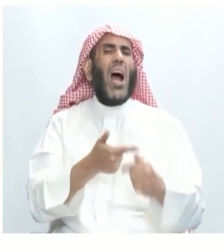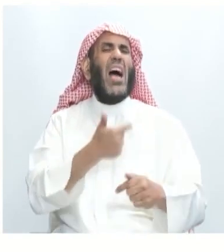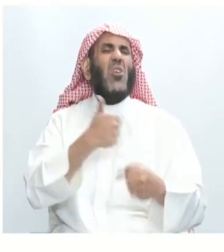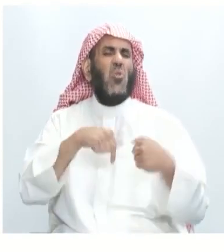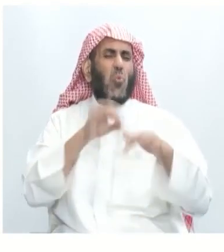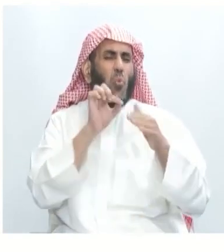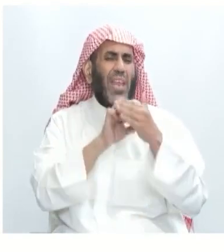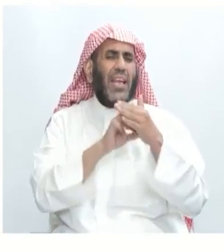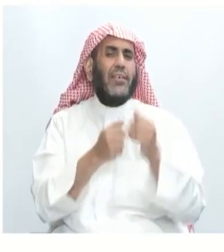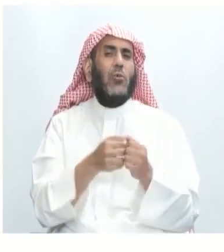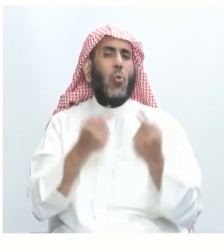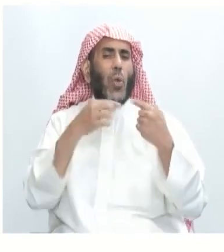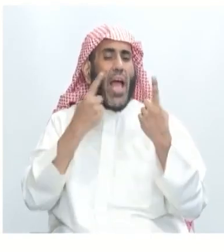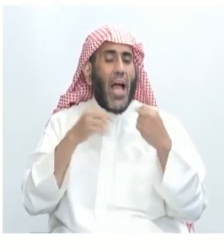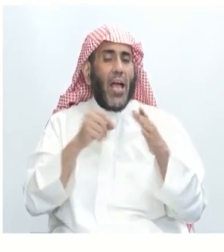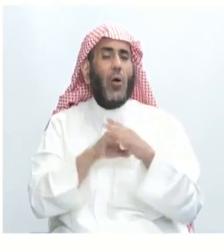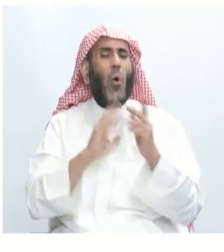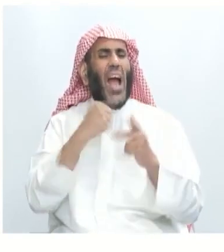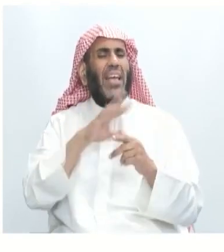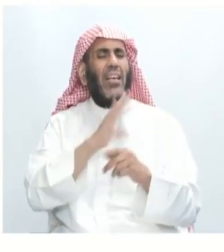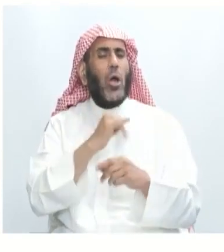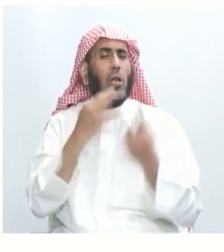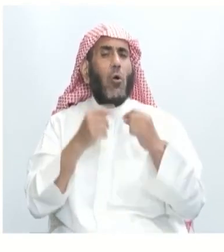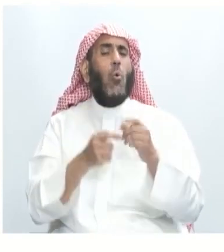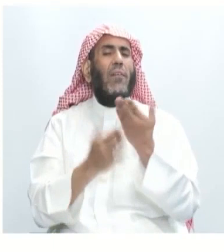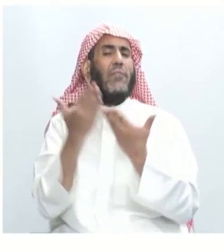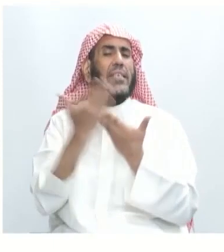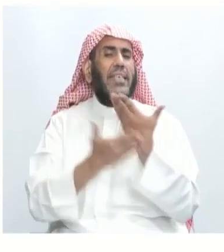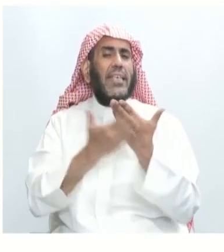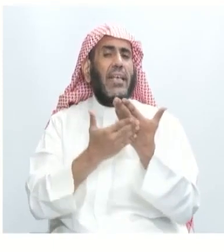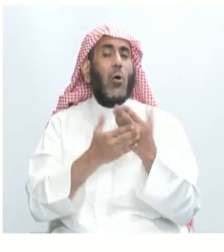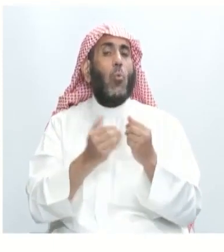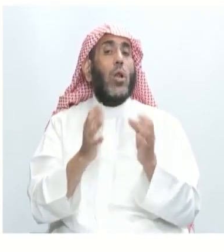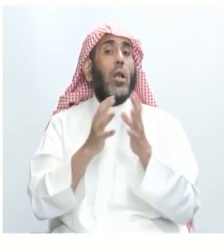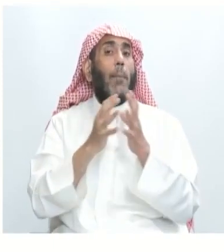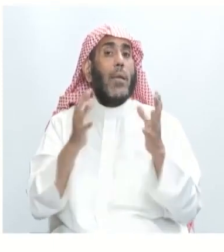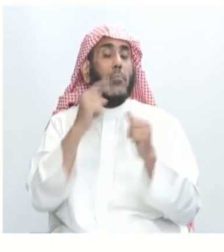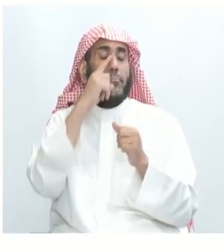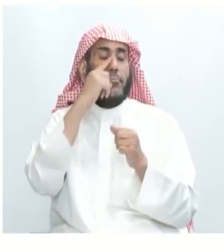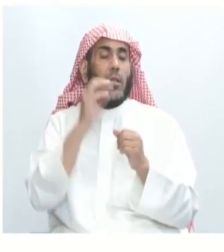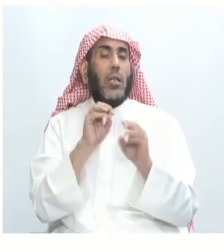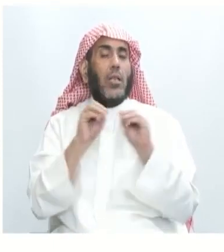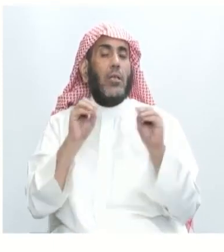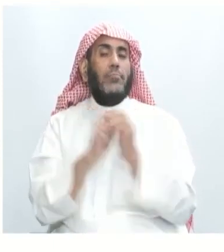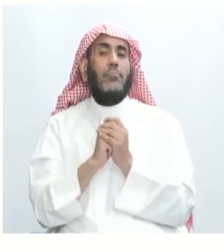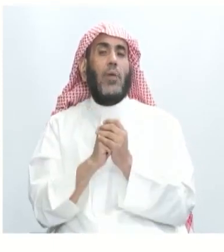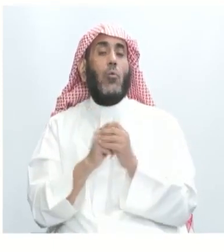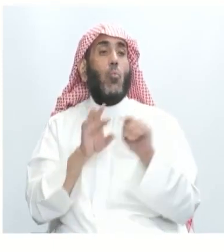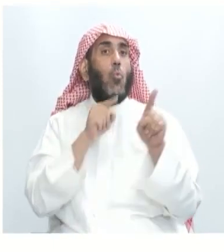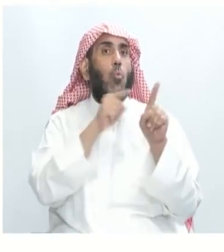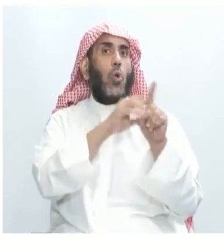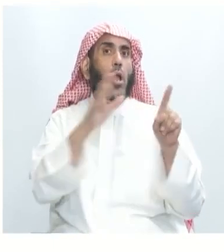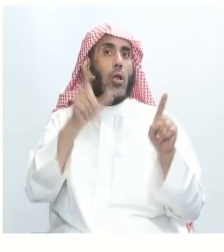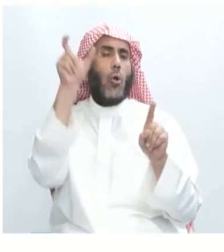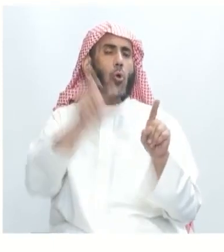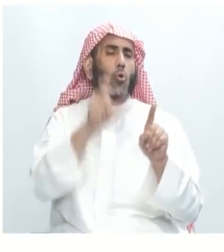ايضا هناك كيمياء عضويه وغير عضويه والفيزيائيه وكذلك الكميه كذلك الكميه ايضا حديث مثلا عن مشاهير العلماء في